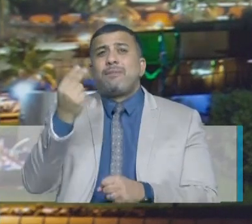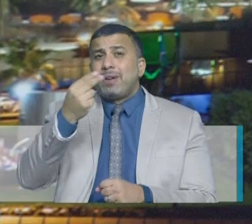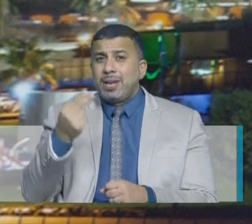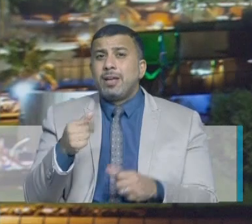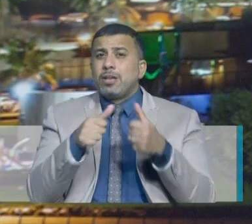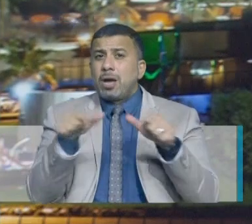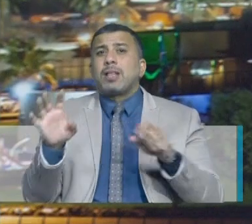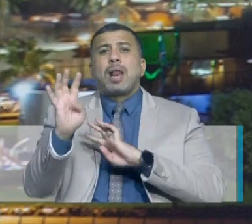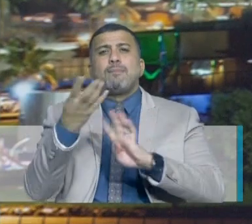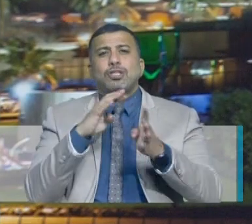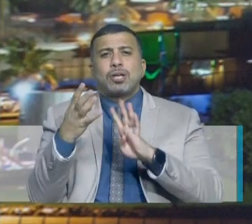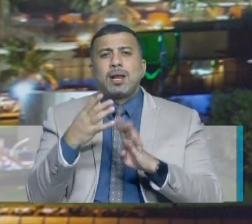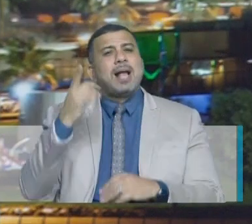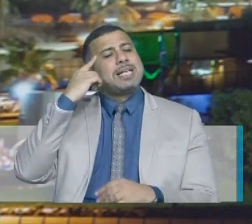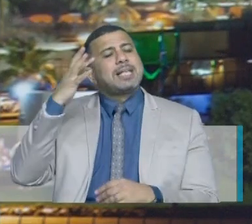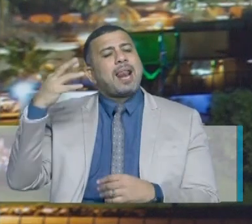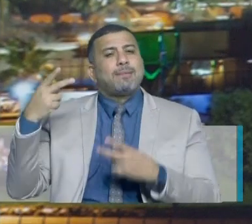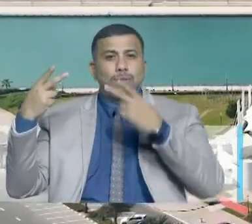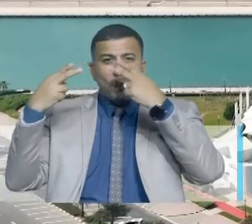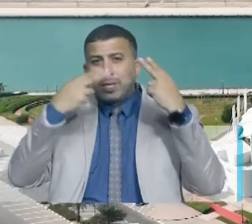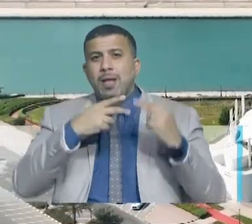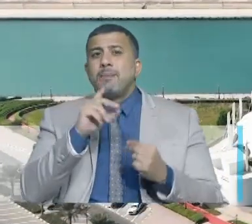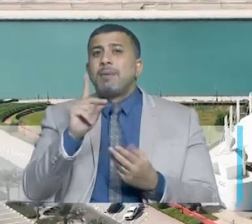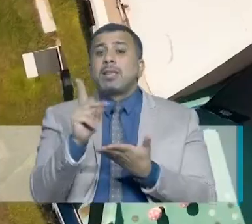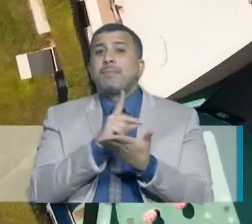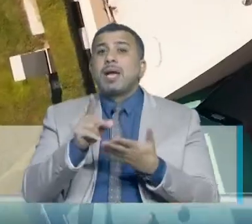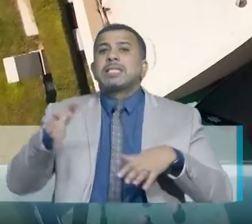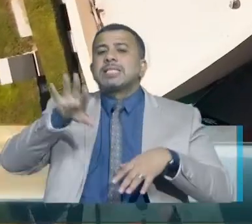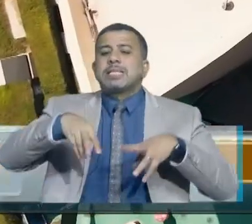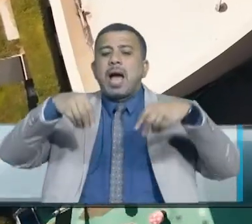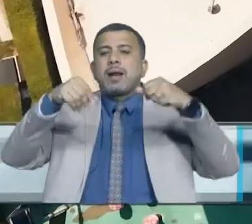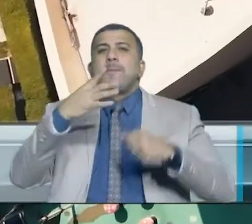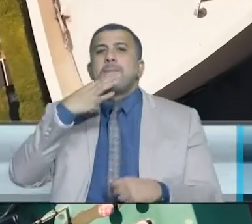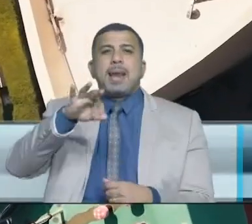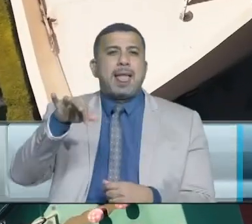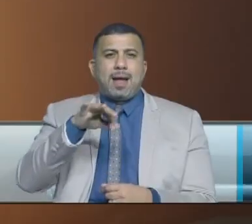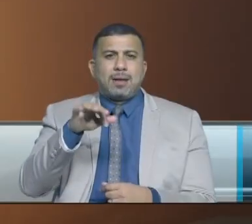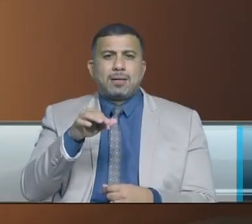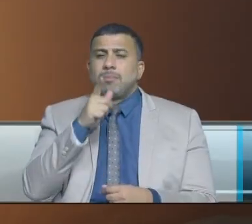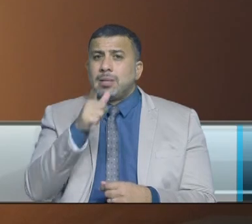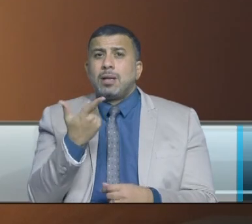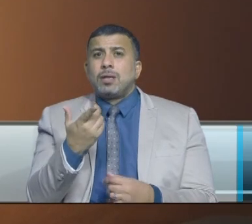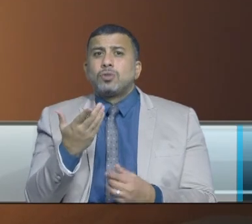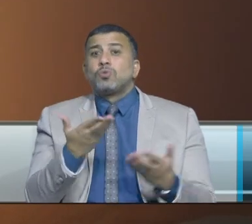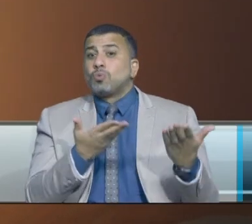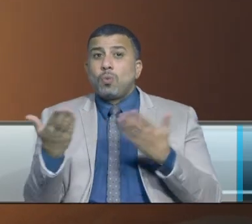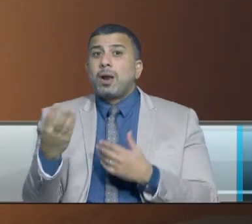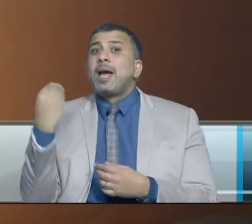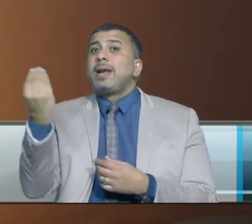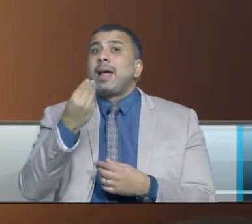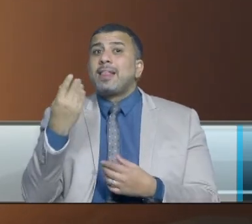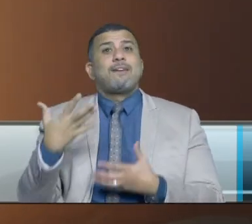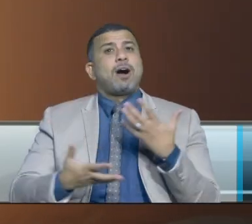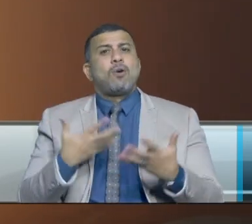لاعمال فنيه يعرضها المهرجان استلهمت رؤيتها من طبيعه صحراء مليحه مصطحبا الزوار في